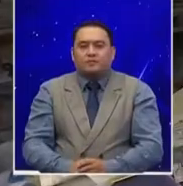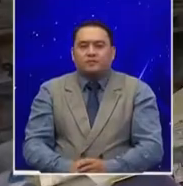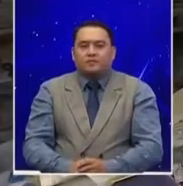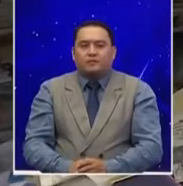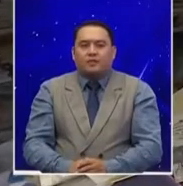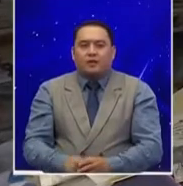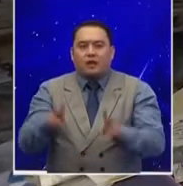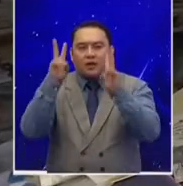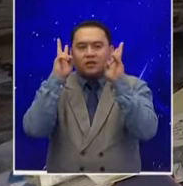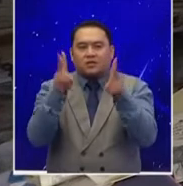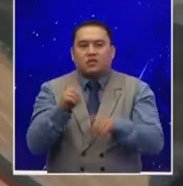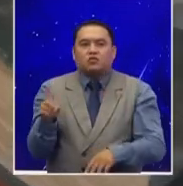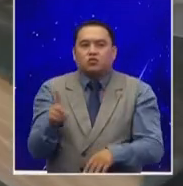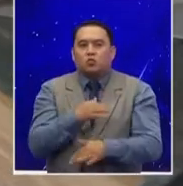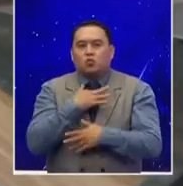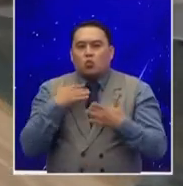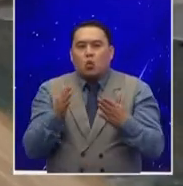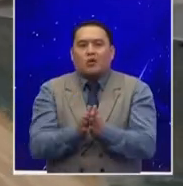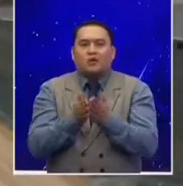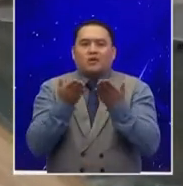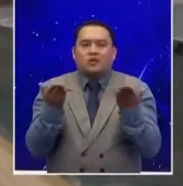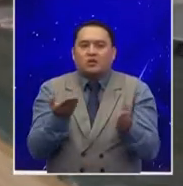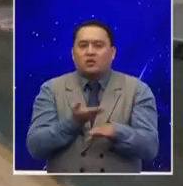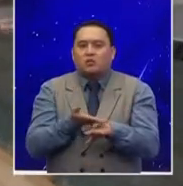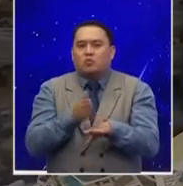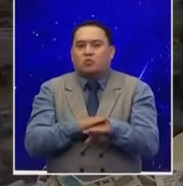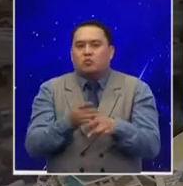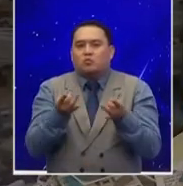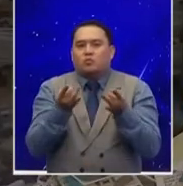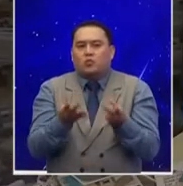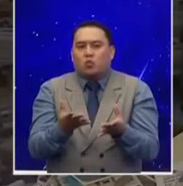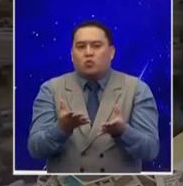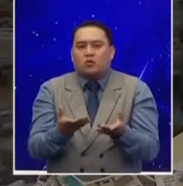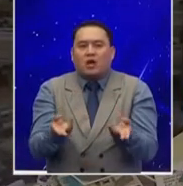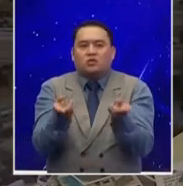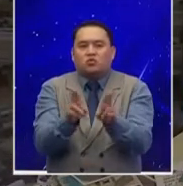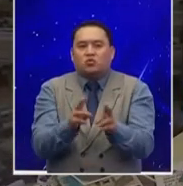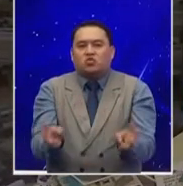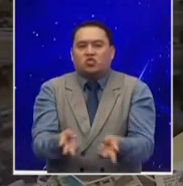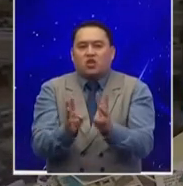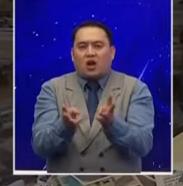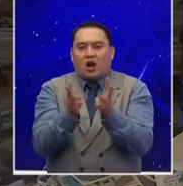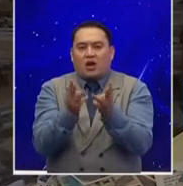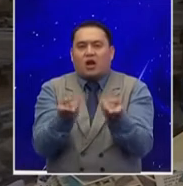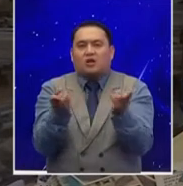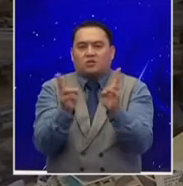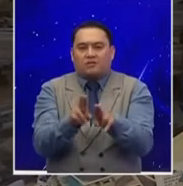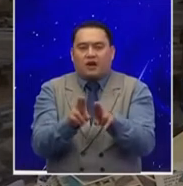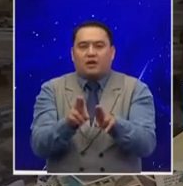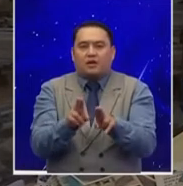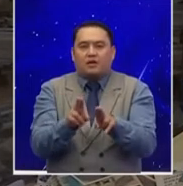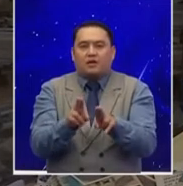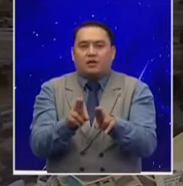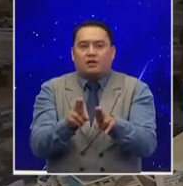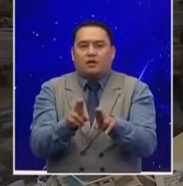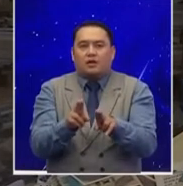не знал, что столько книг лежит мертвым грузом. Многие жители города сжигали эти книги, а